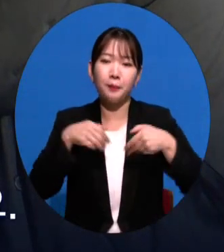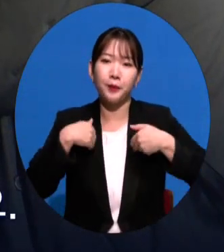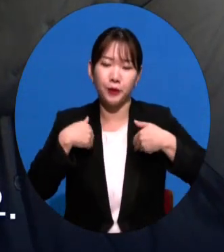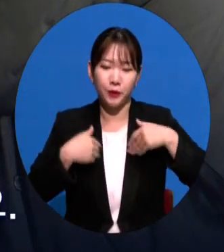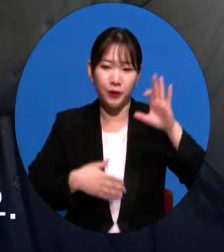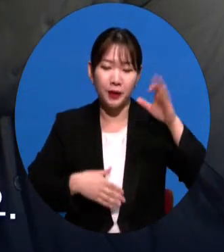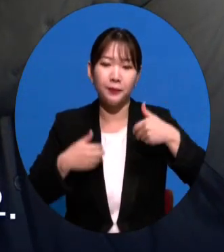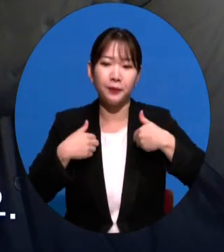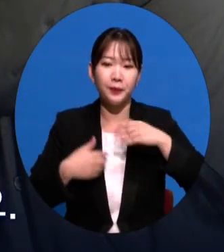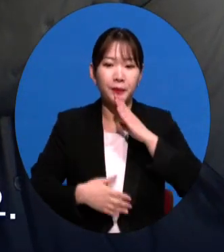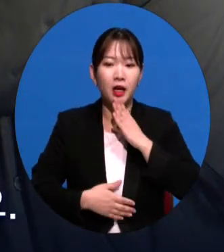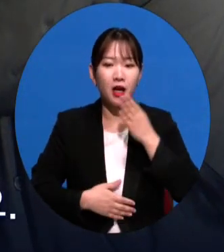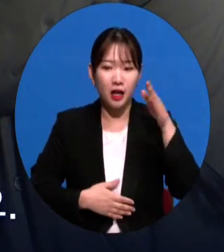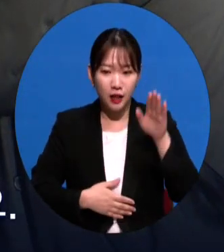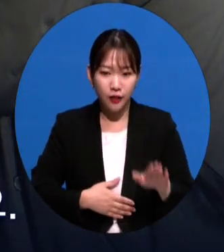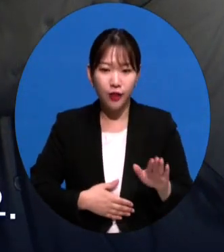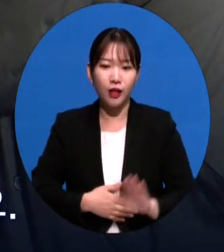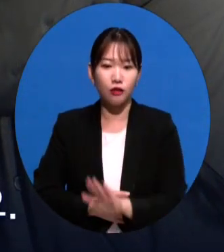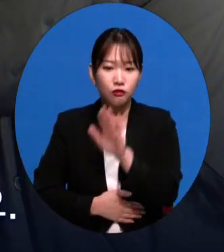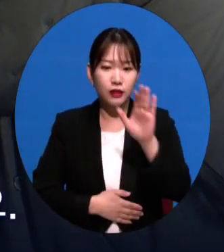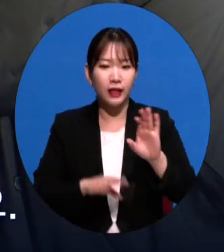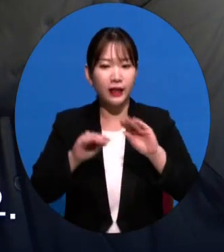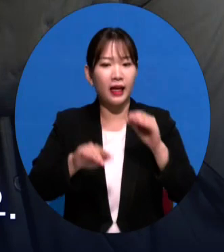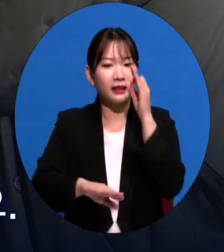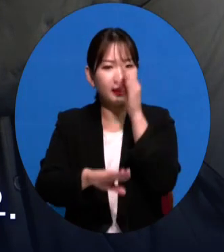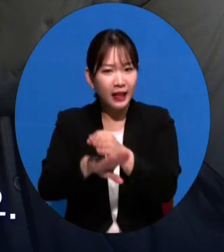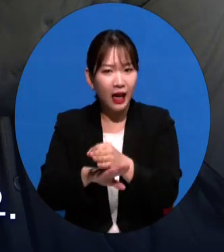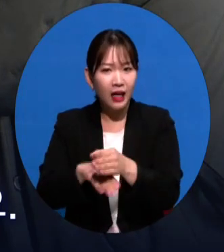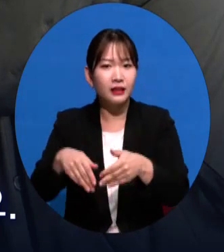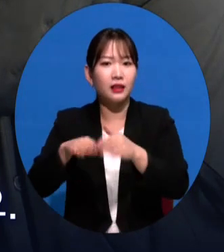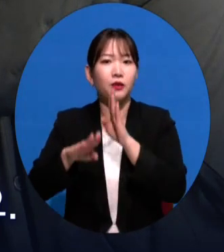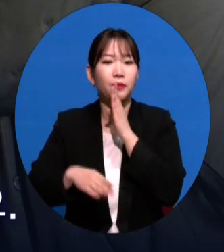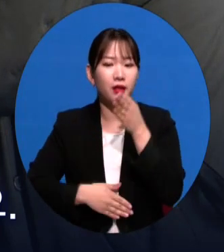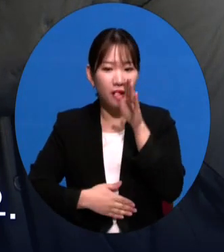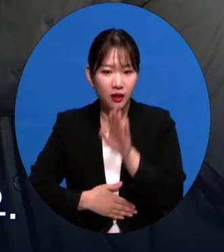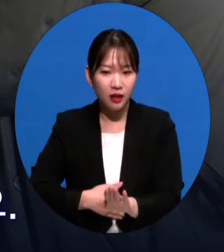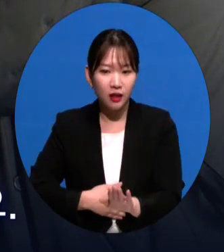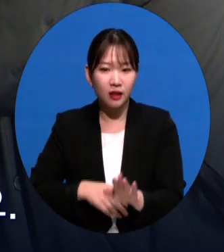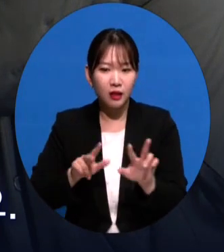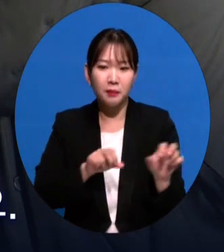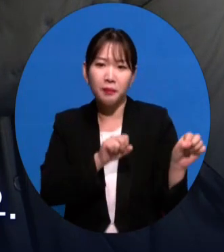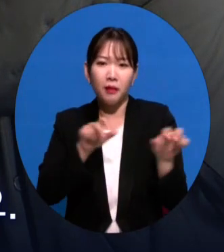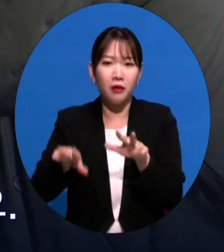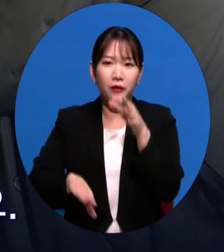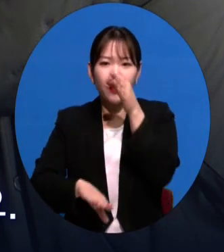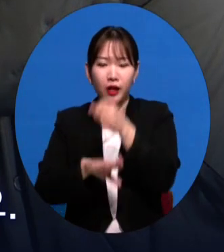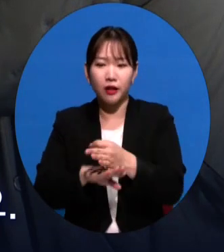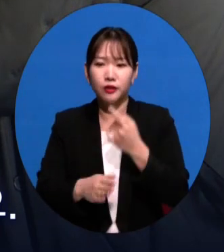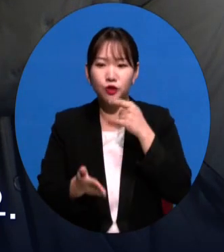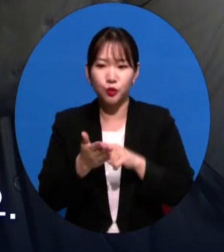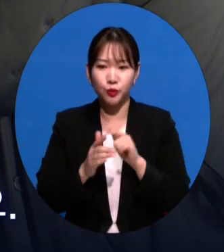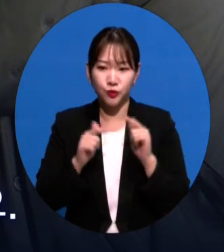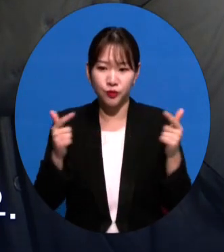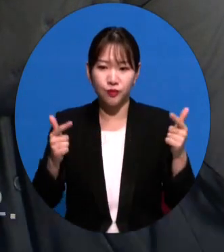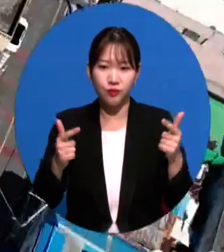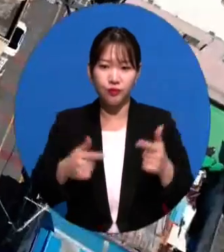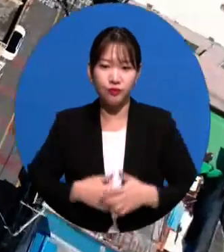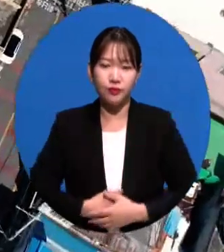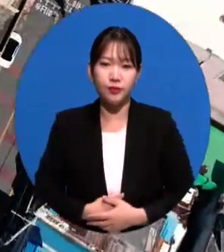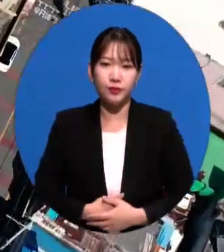네. 필요한데 지금 우리가 좀 땅을 매입해서 해야 되는데 지금 당장에 매입하기가 지금 쉬운 일이